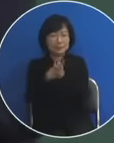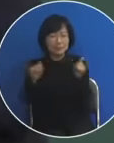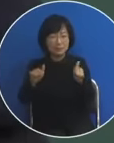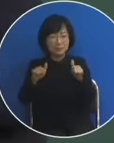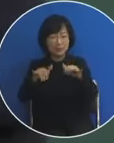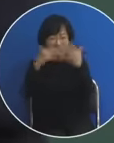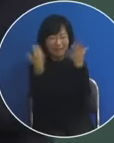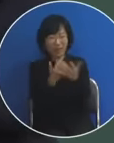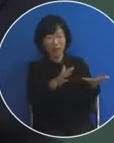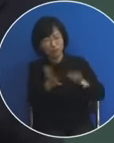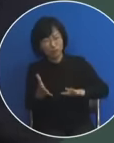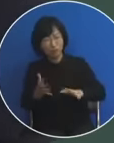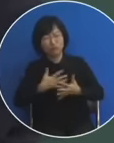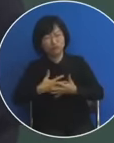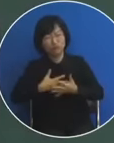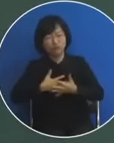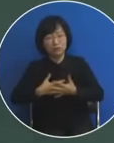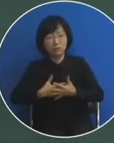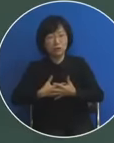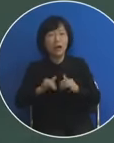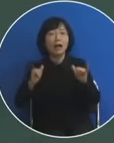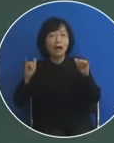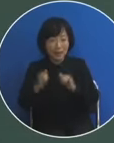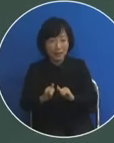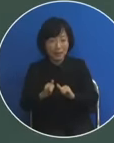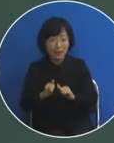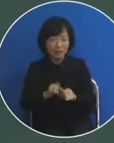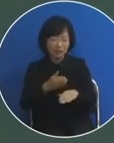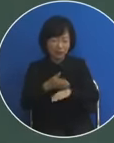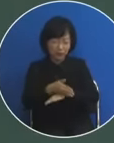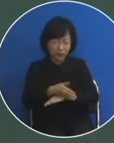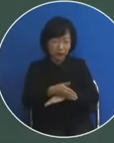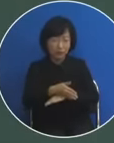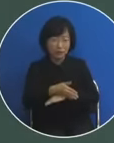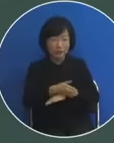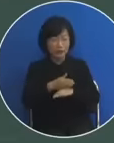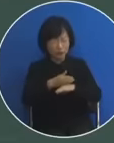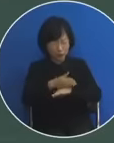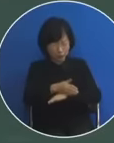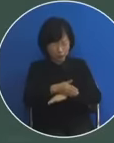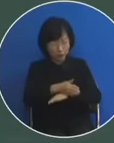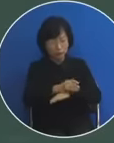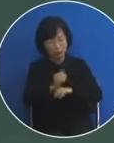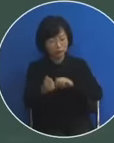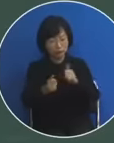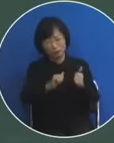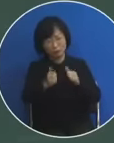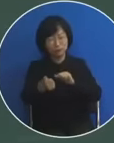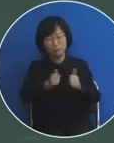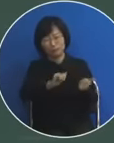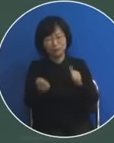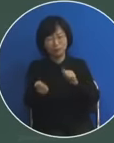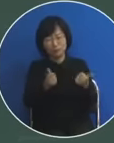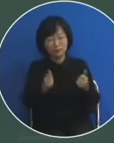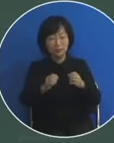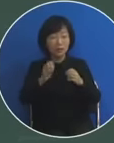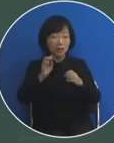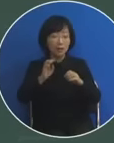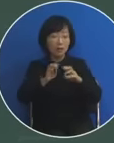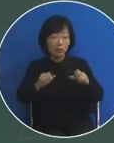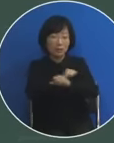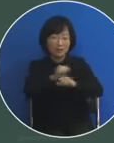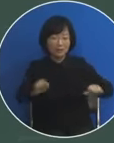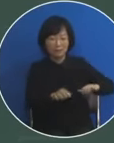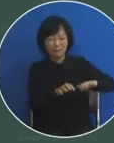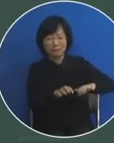once, but he couldn't do that. 사실은 다섯 명 때문에 들어간 거예요. And so honestly, they went into Canaan because of five 그렇죠. people. Isn't that so? 이드로. That